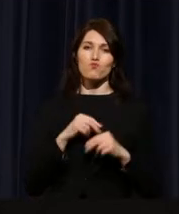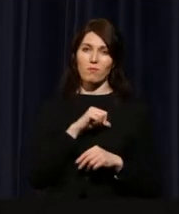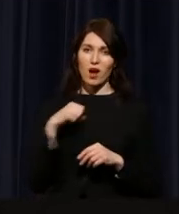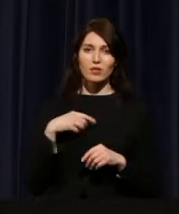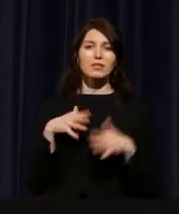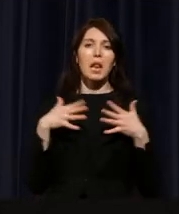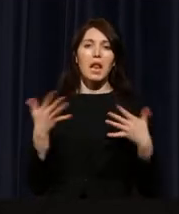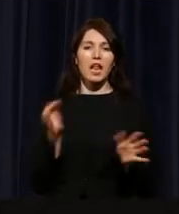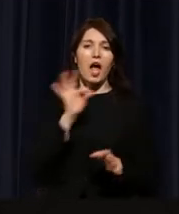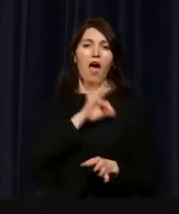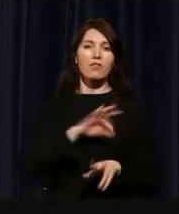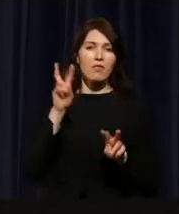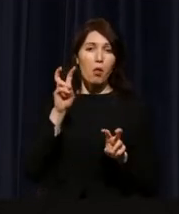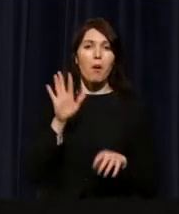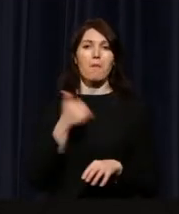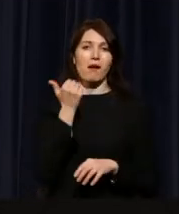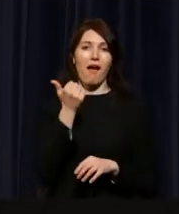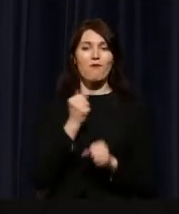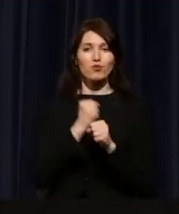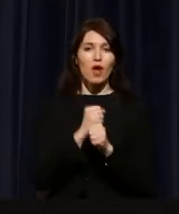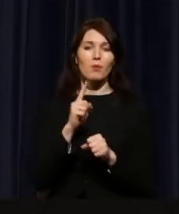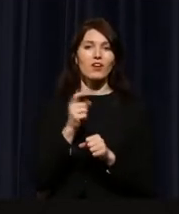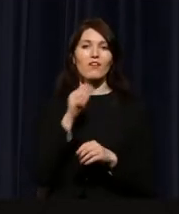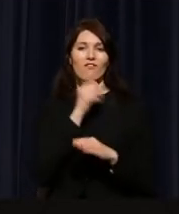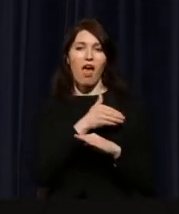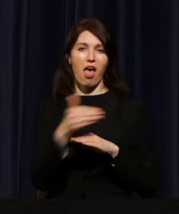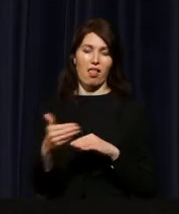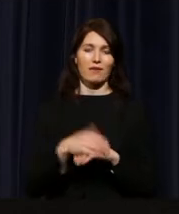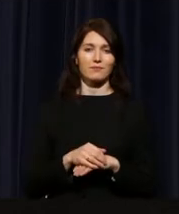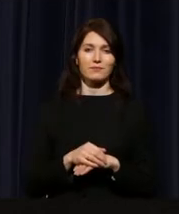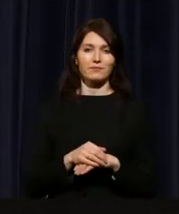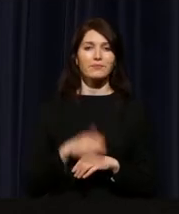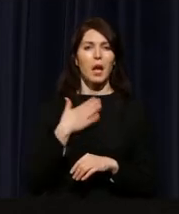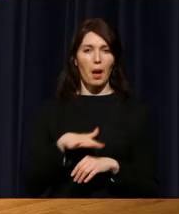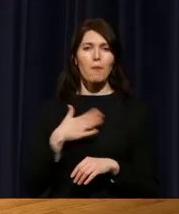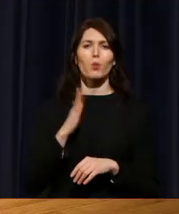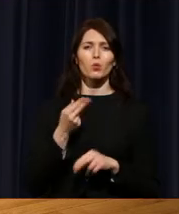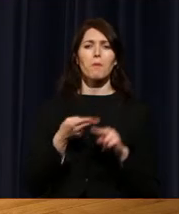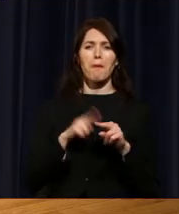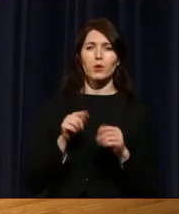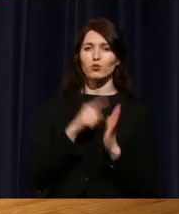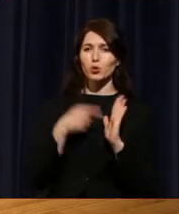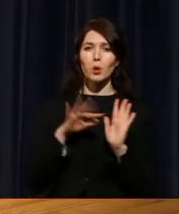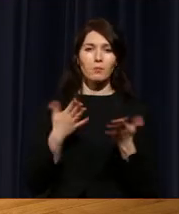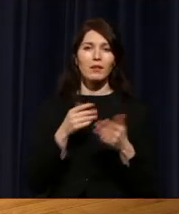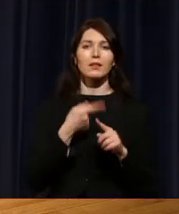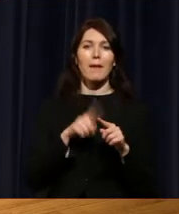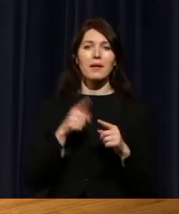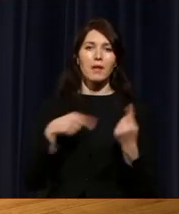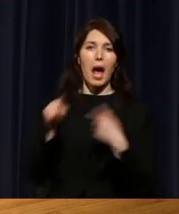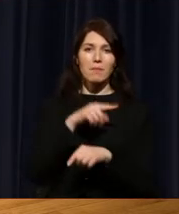lielais atalgojums par tavu darbu ir daudz vēlāk. Mm. Nu labi, man būs papildus jautājumi, bet tāpēc ejam pa